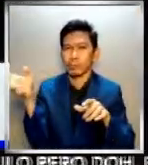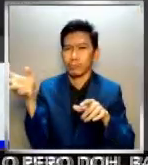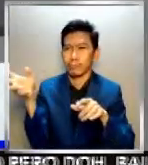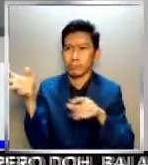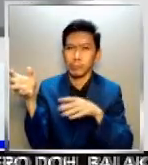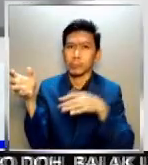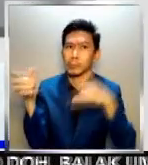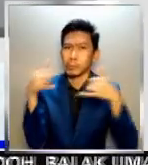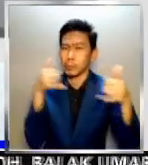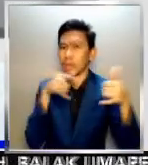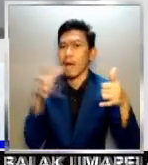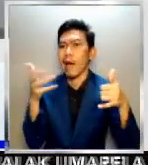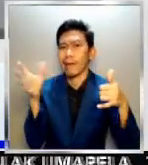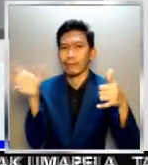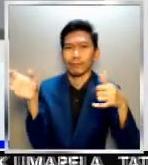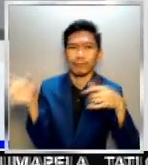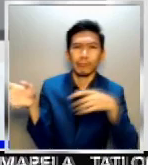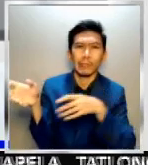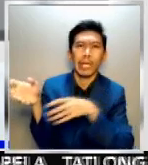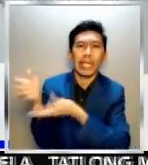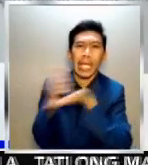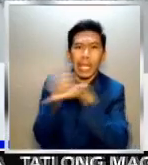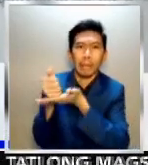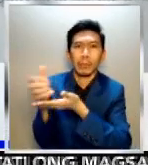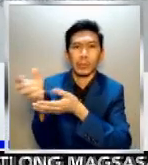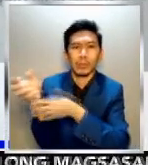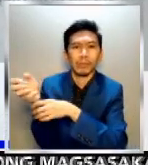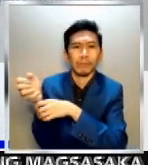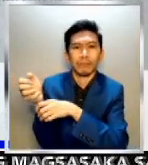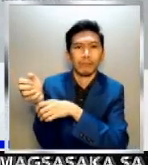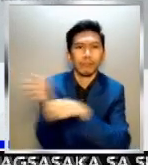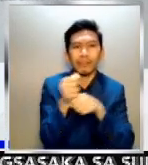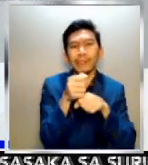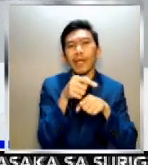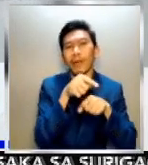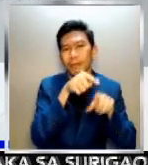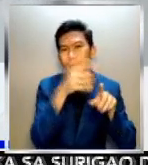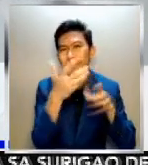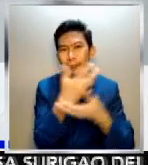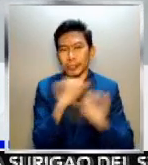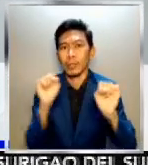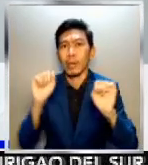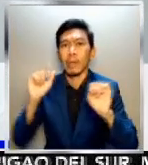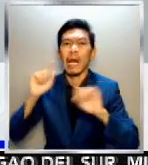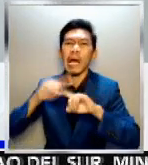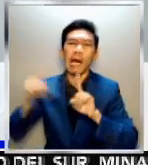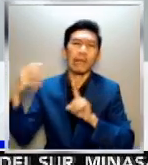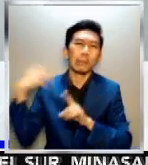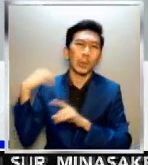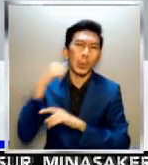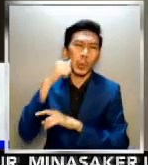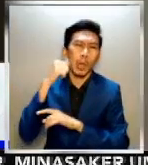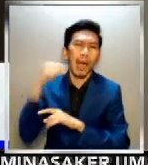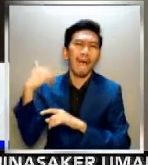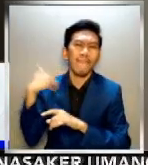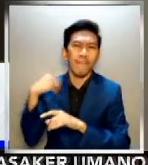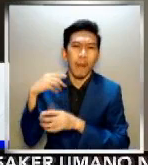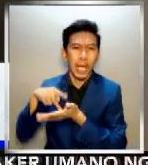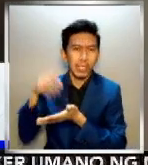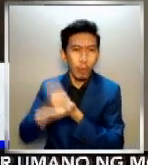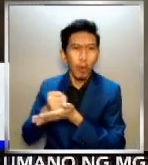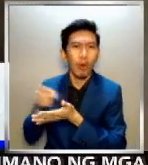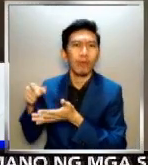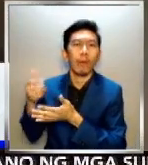Ang problema, hawak daw ng babaeng amo ang passport at iba pang travel documents ni Rose. Ngayon po malapit na pumuwi